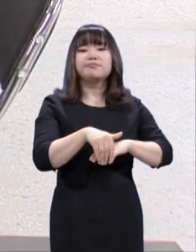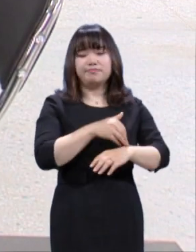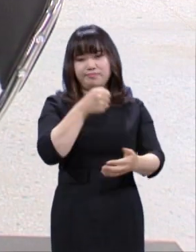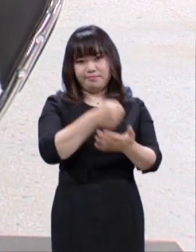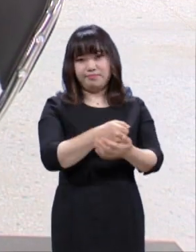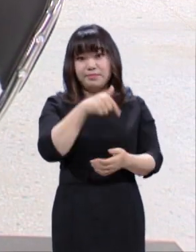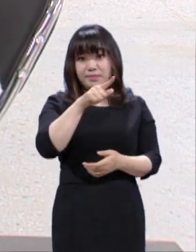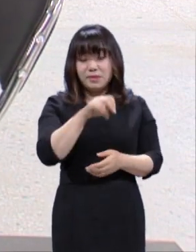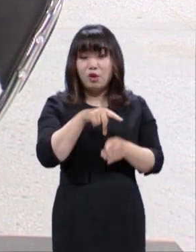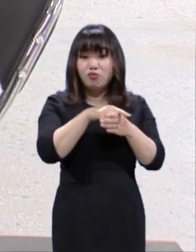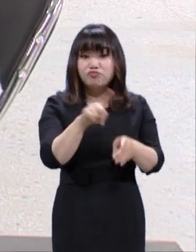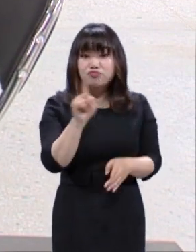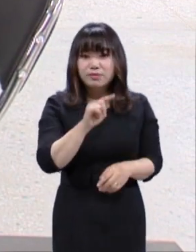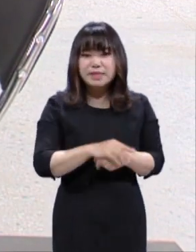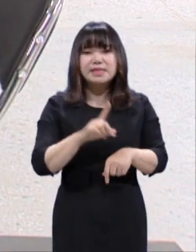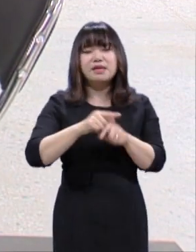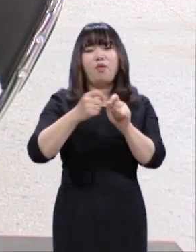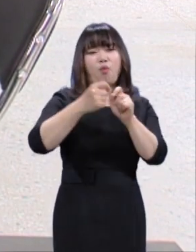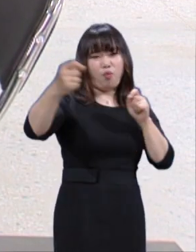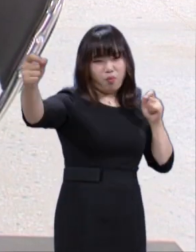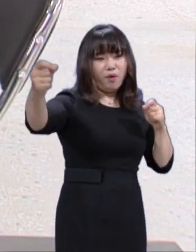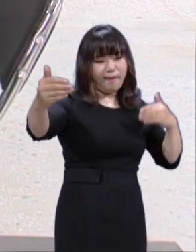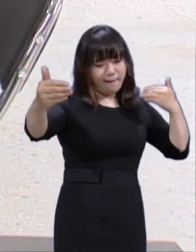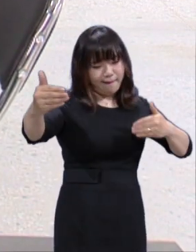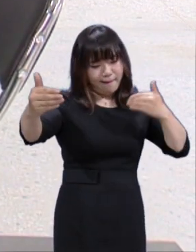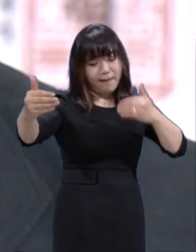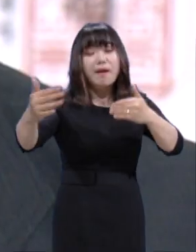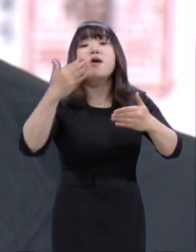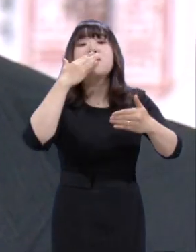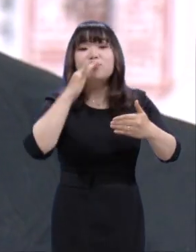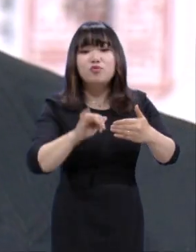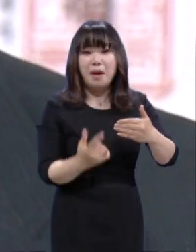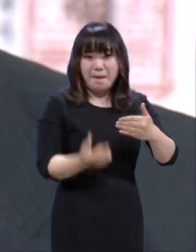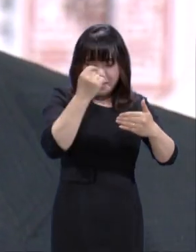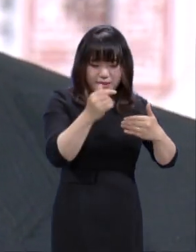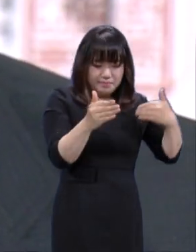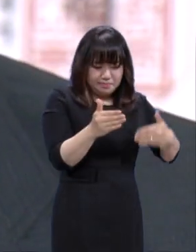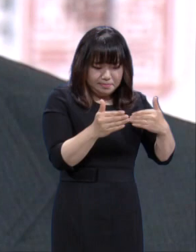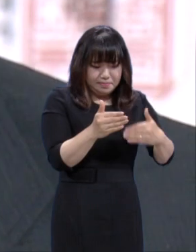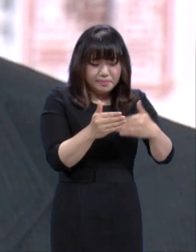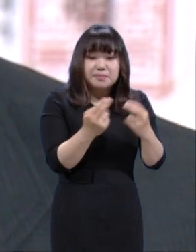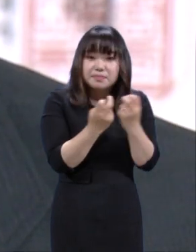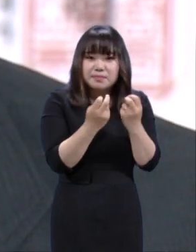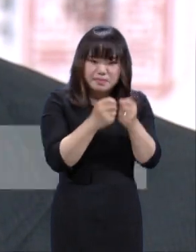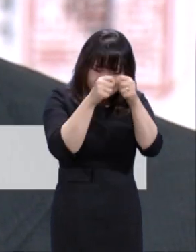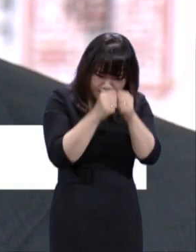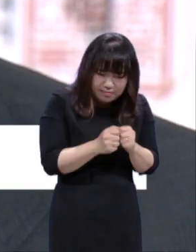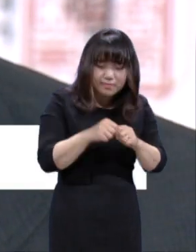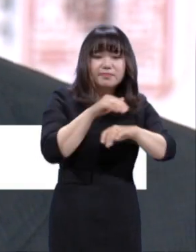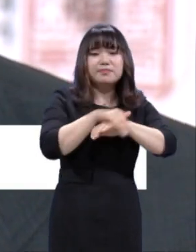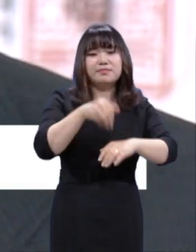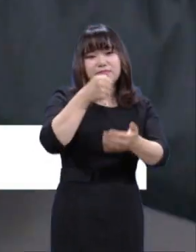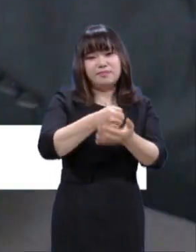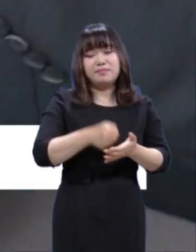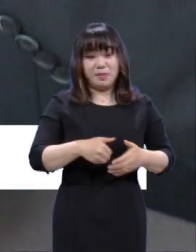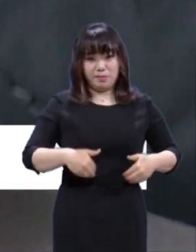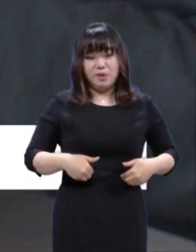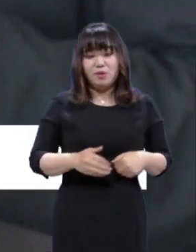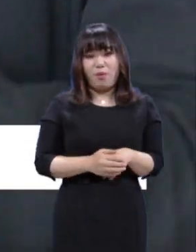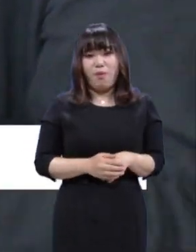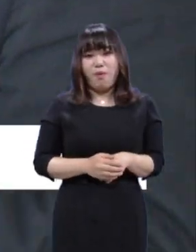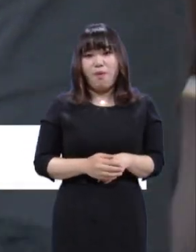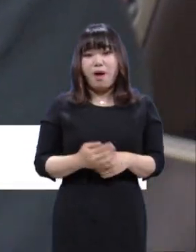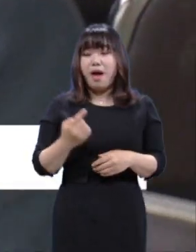강맹훈 후보는 장기적인 계획 수립을 병행하면서 단기적 해결 방안도 내놔야 한다고 밝혔습니다. 강남 학원